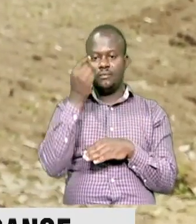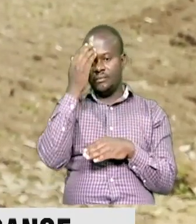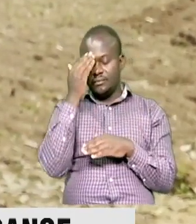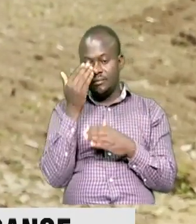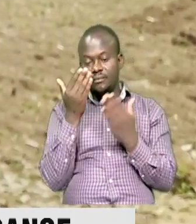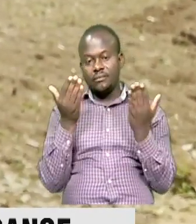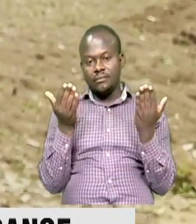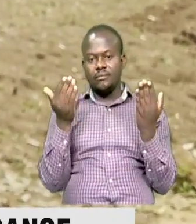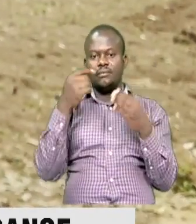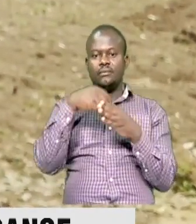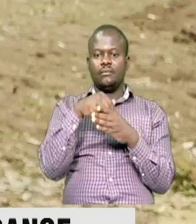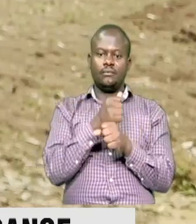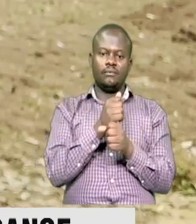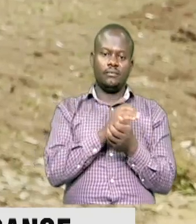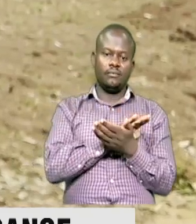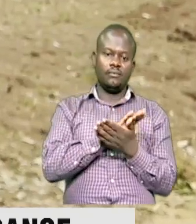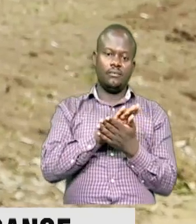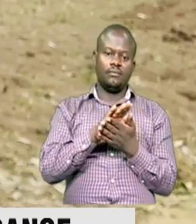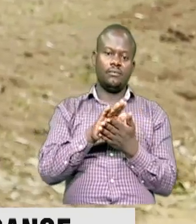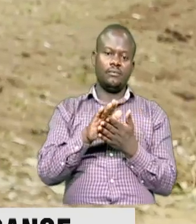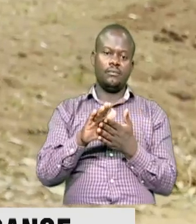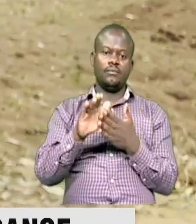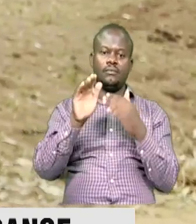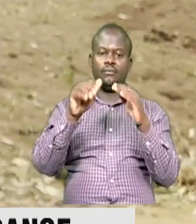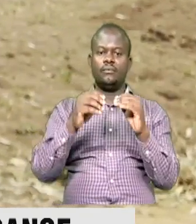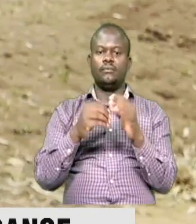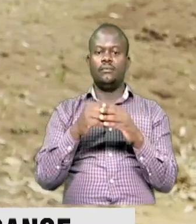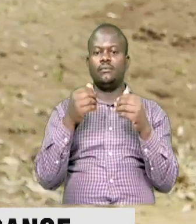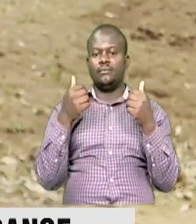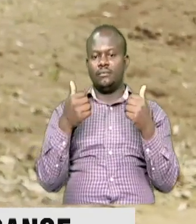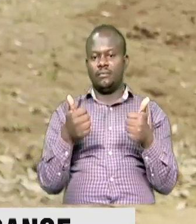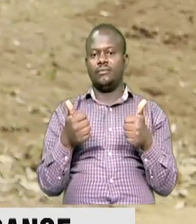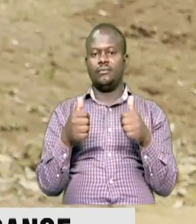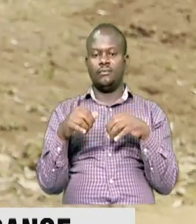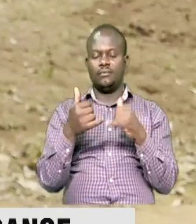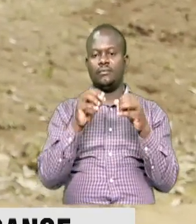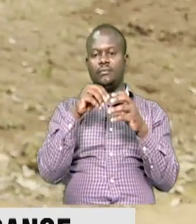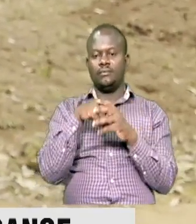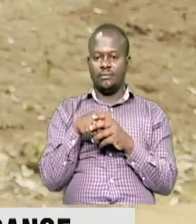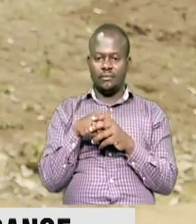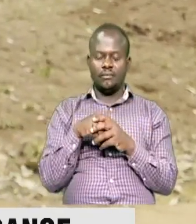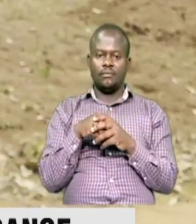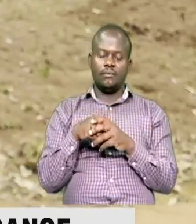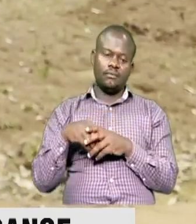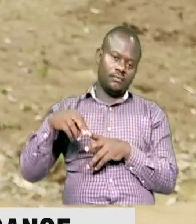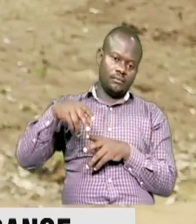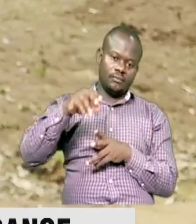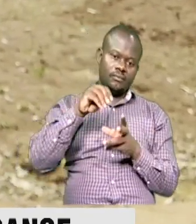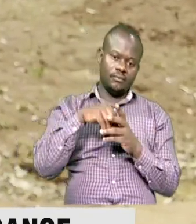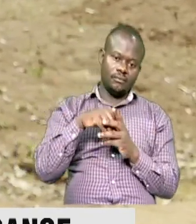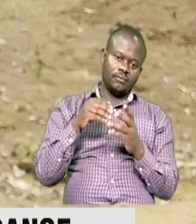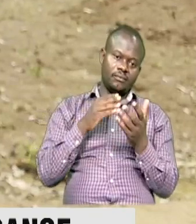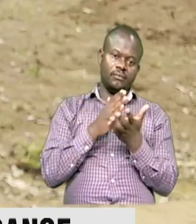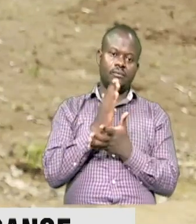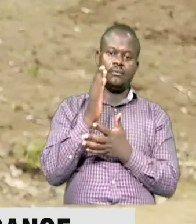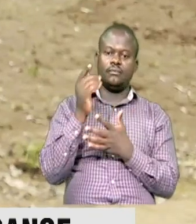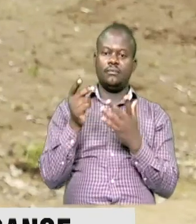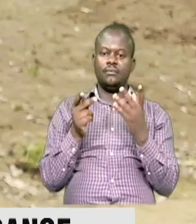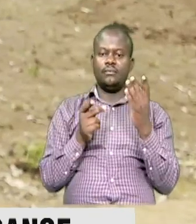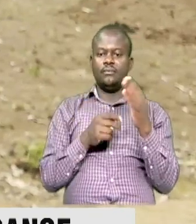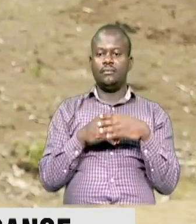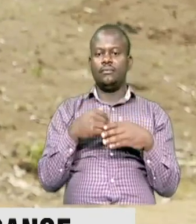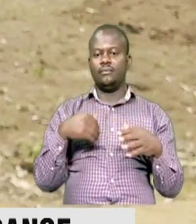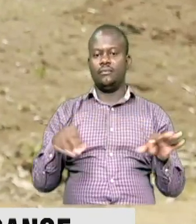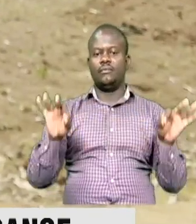twakoze imisuku n'isukura yo guteramo utwasi twiza two gukiniramo two kugendamo mu by'ukuri iki kibuga kirafite